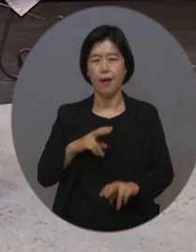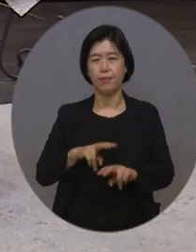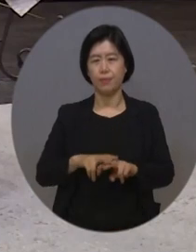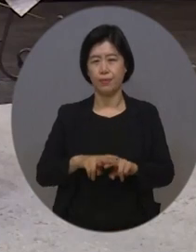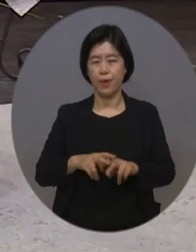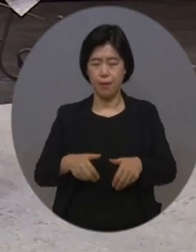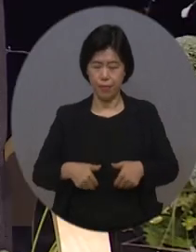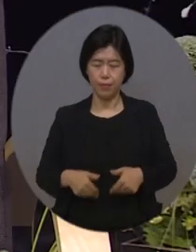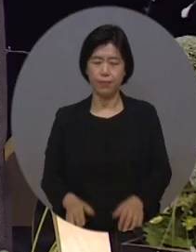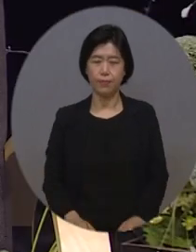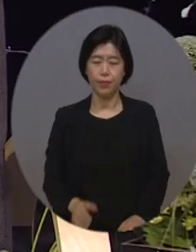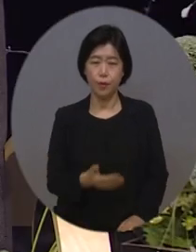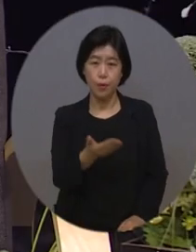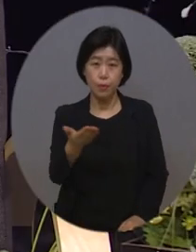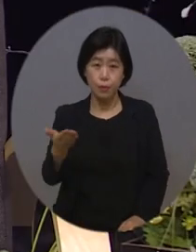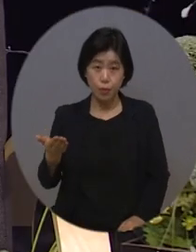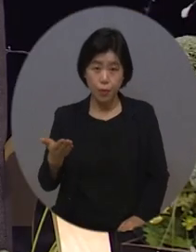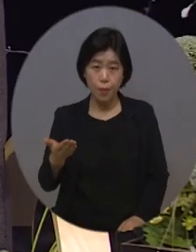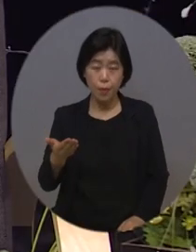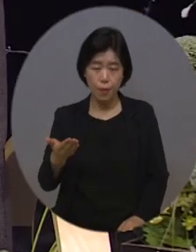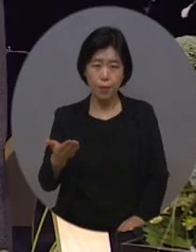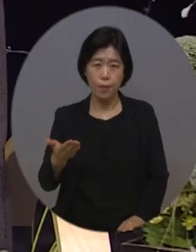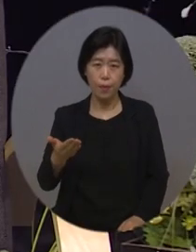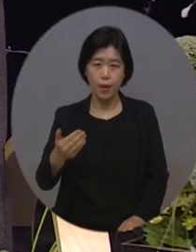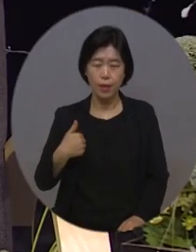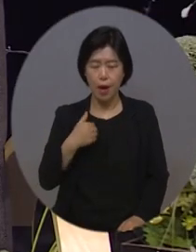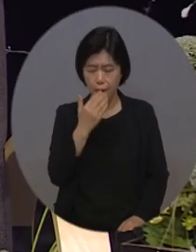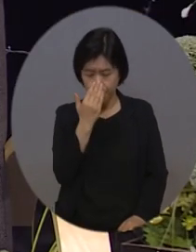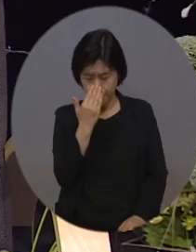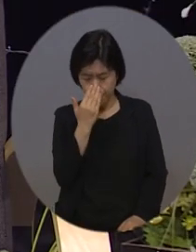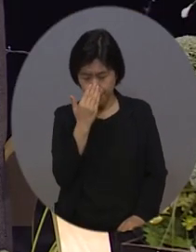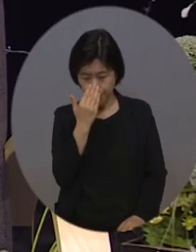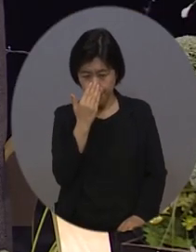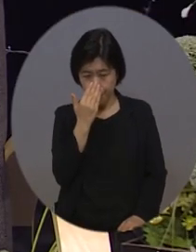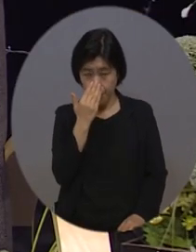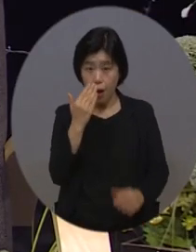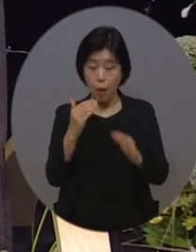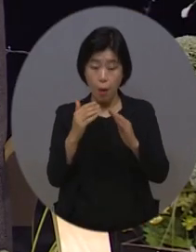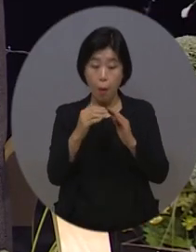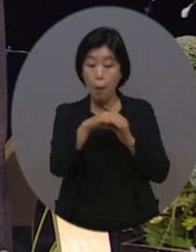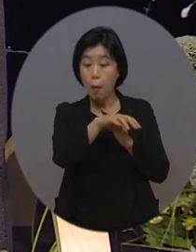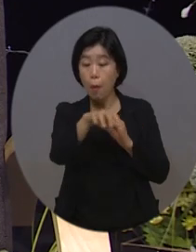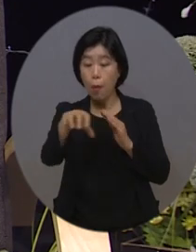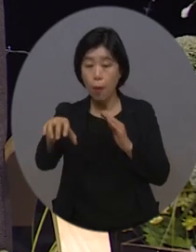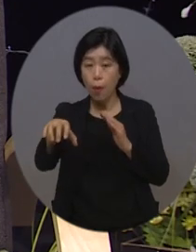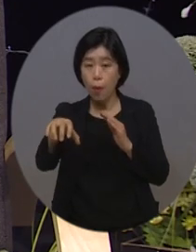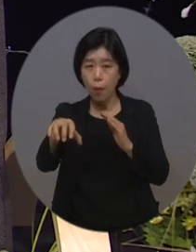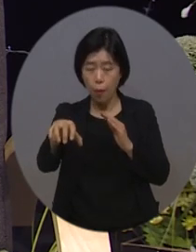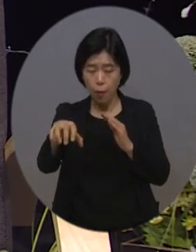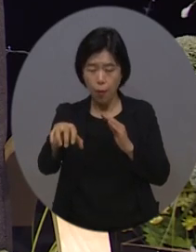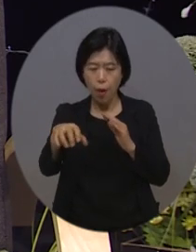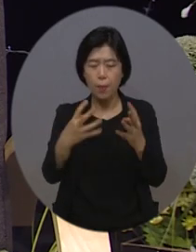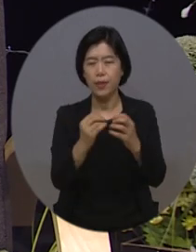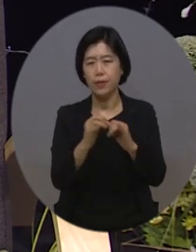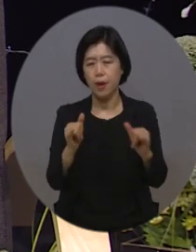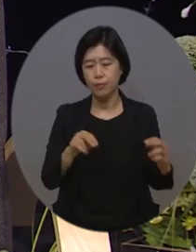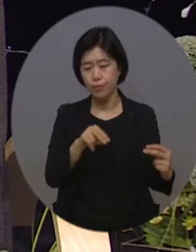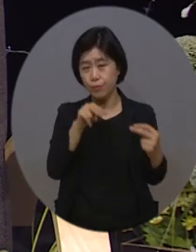오늘은 자세를 낮춰 주위에 계신 나대와리와 눈높이를 맞춰보시기 바랍니다.